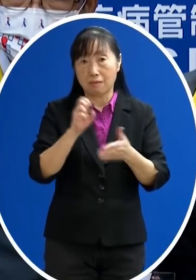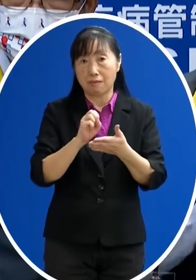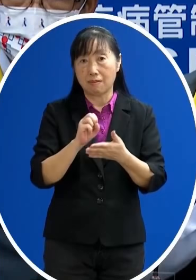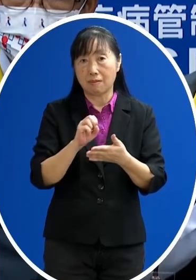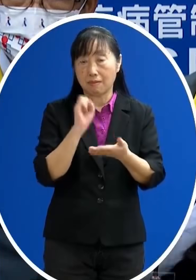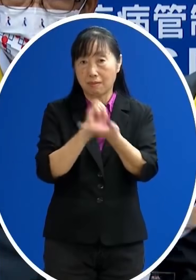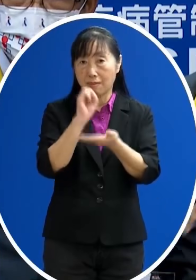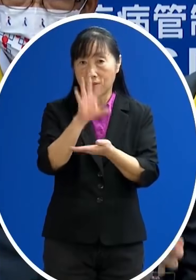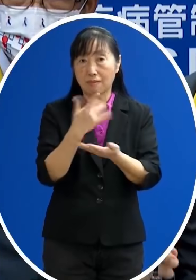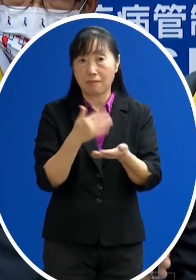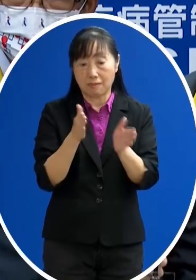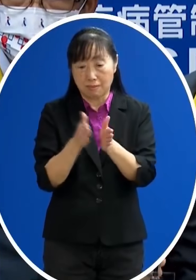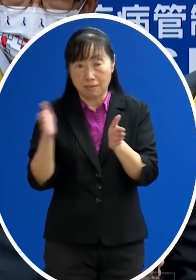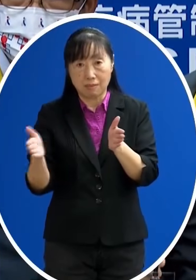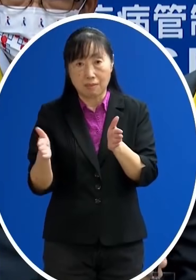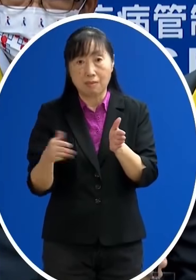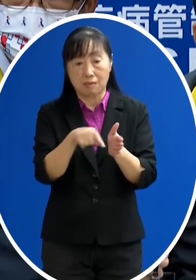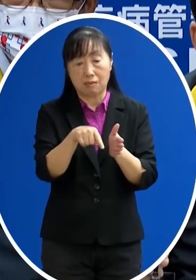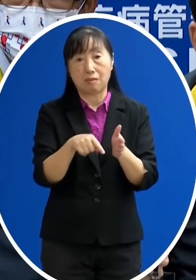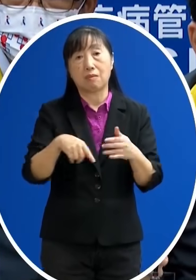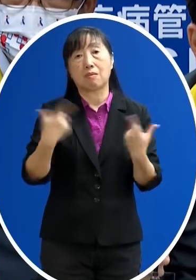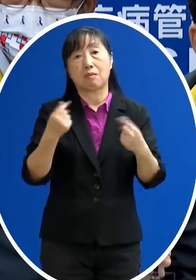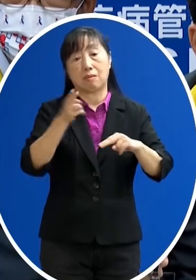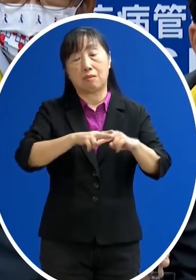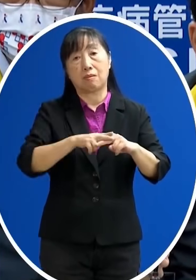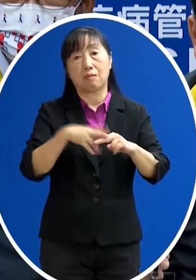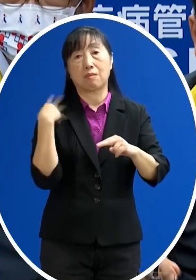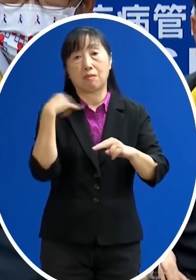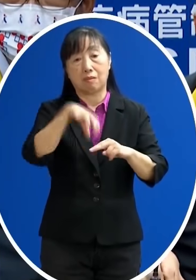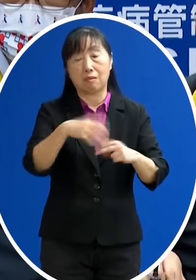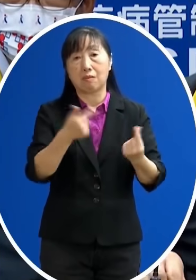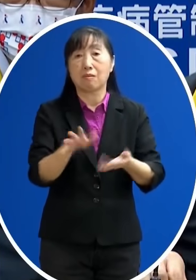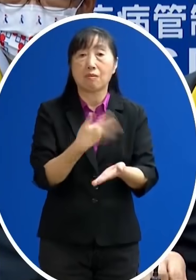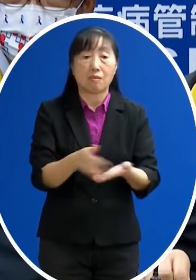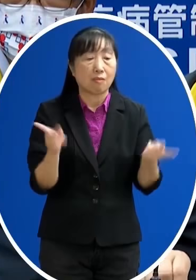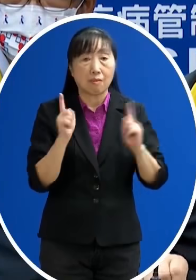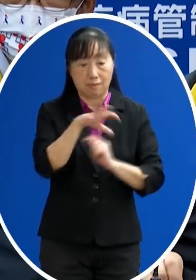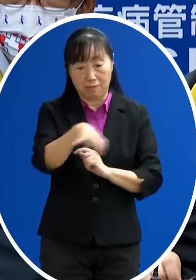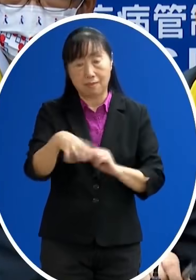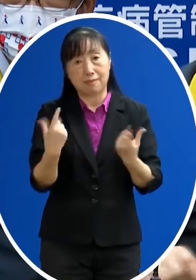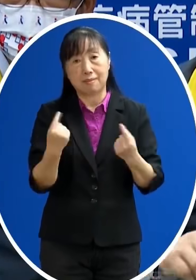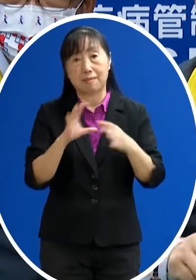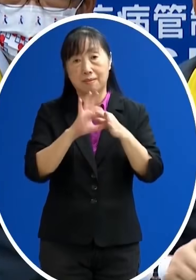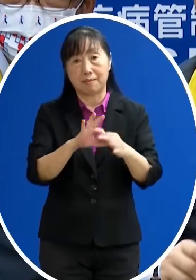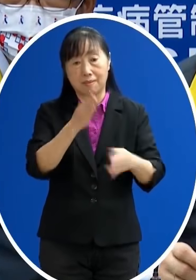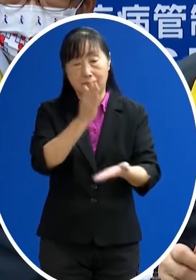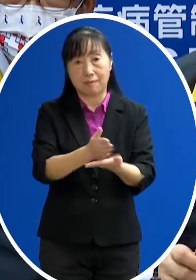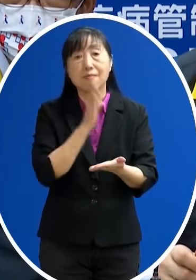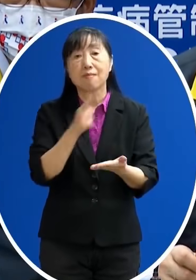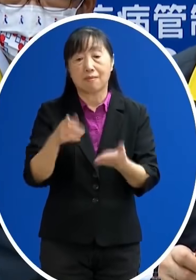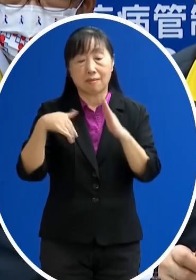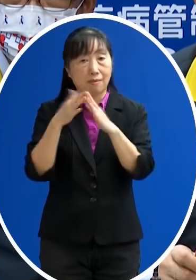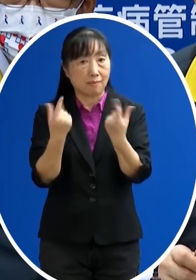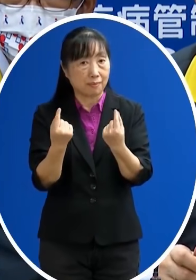仍然延长仍然需要关闭的场所，哦，叫休闲娱乐的场所，那教育学习的